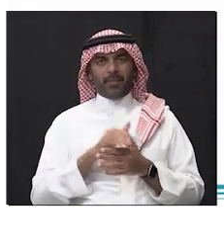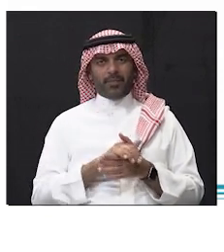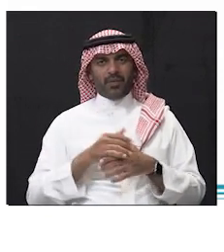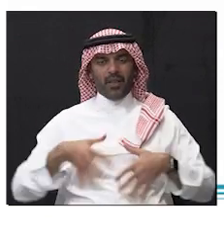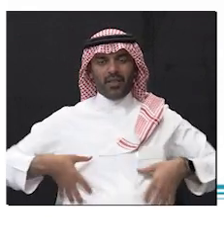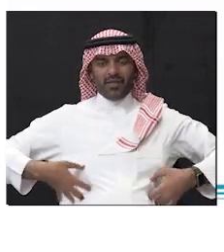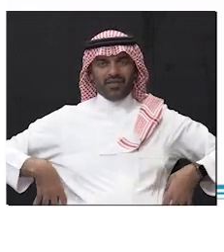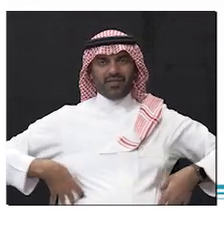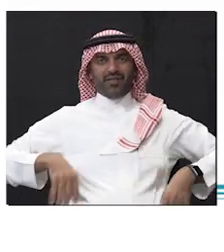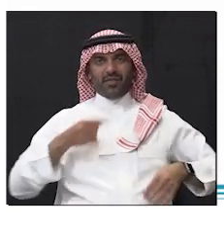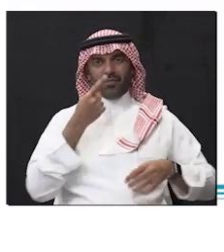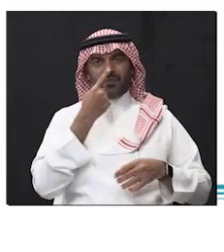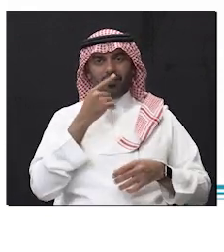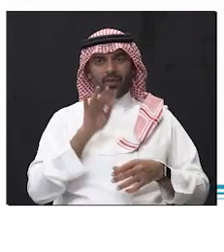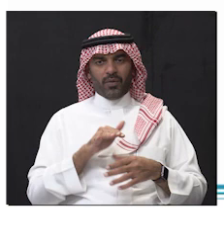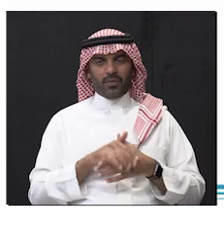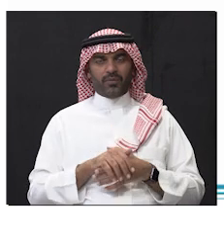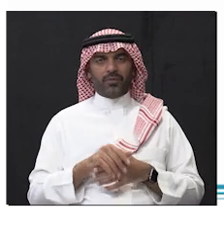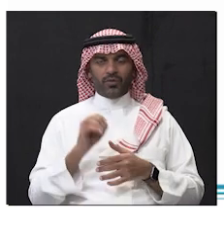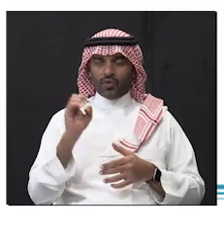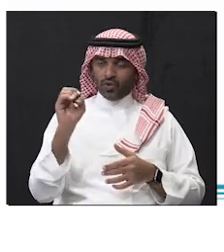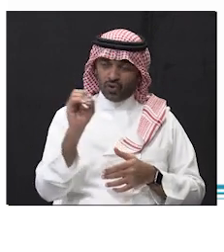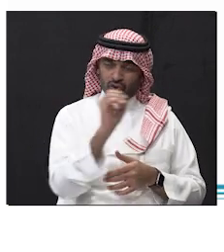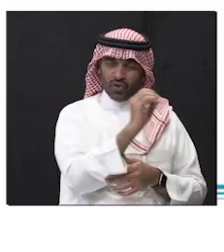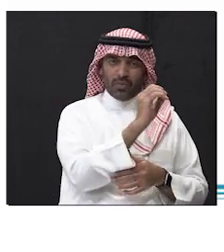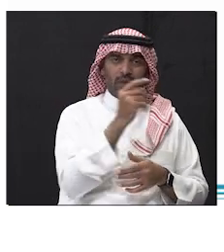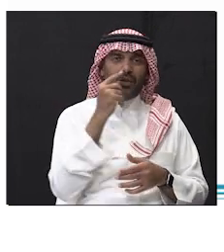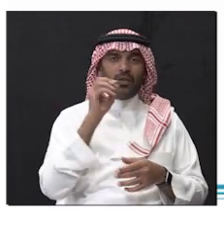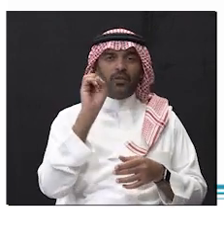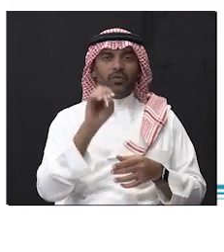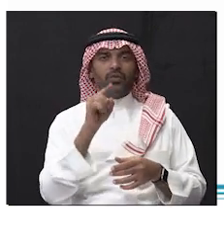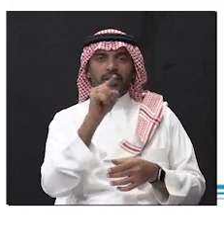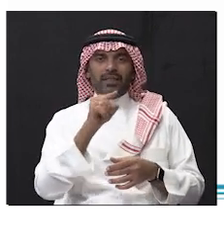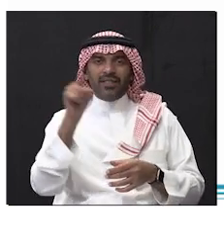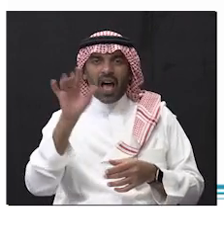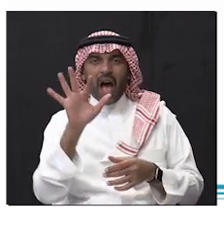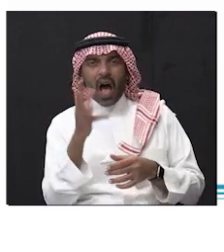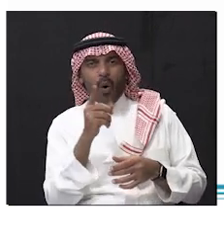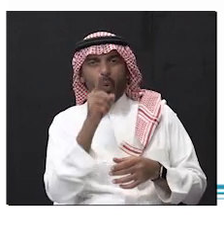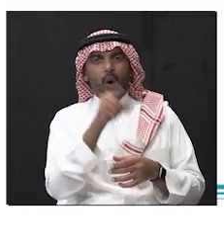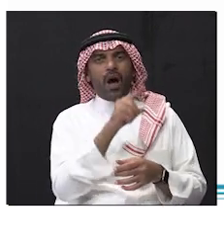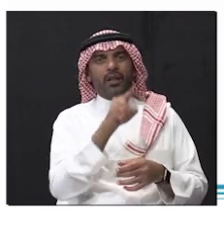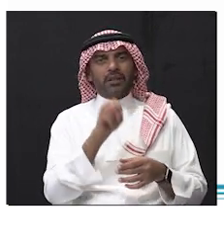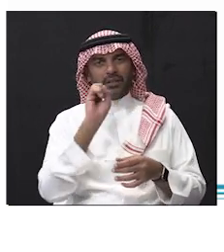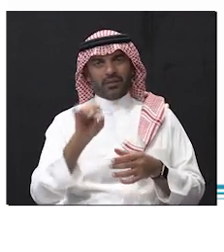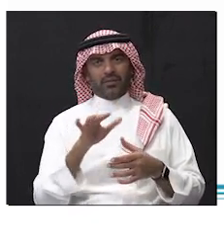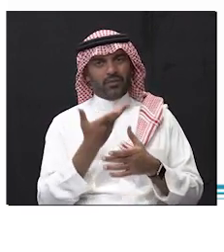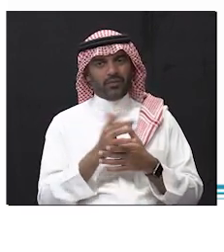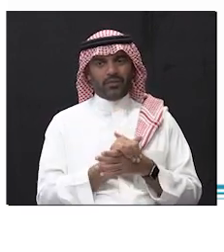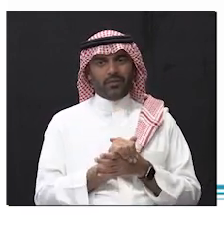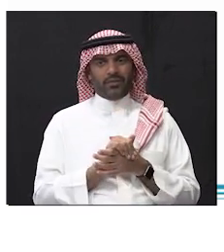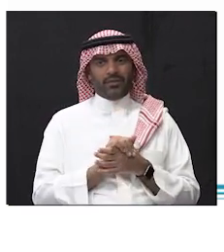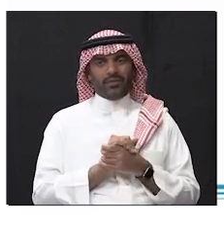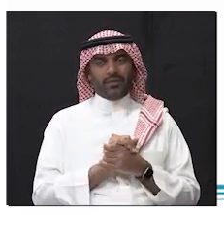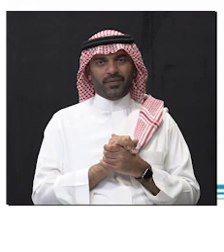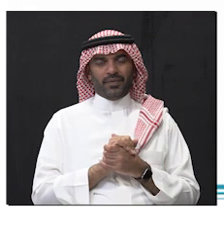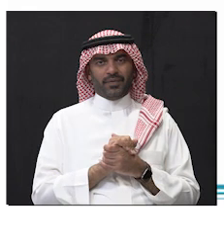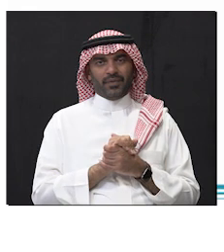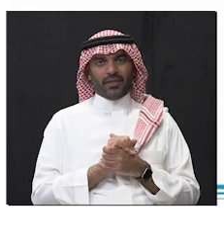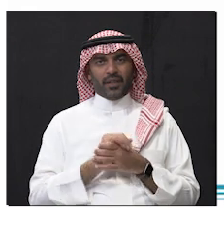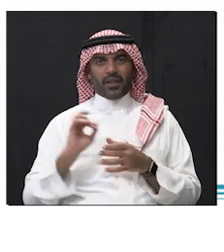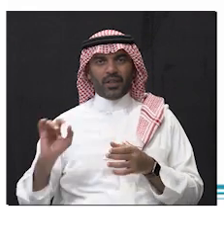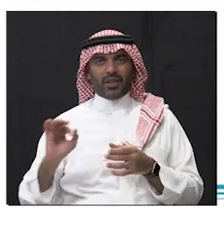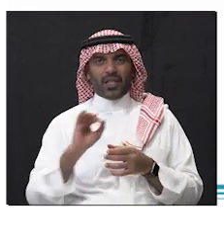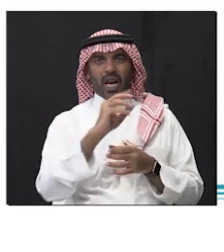ضع علامة صح أمام العبارة الصحيحة وعلامة خطأ أمام العبارة الخاطئة. 1.